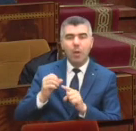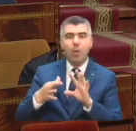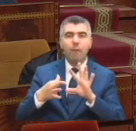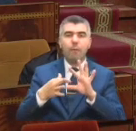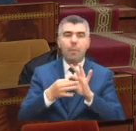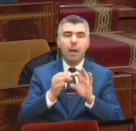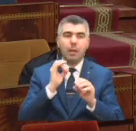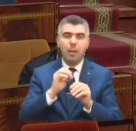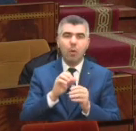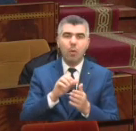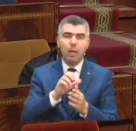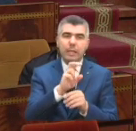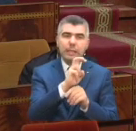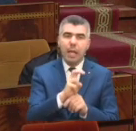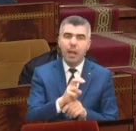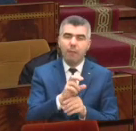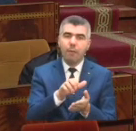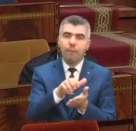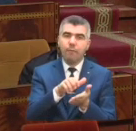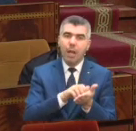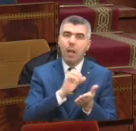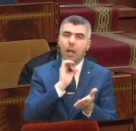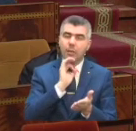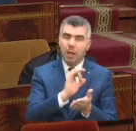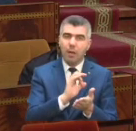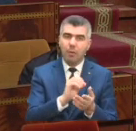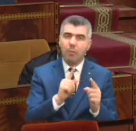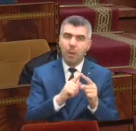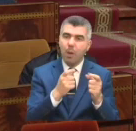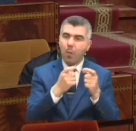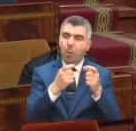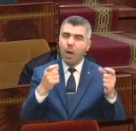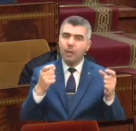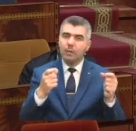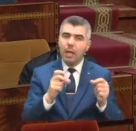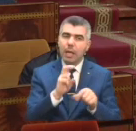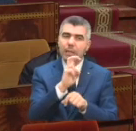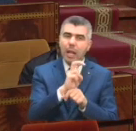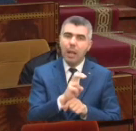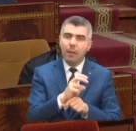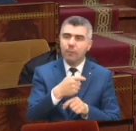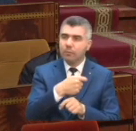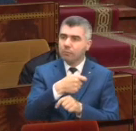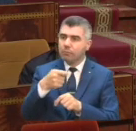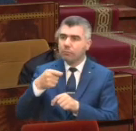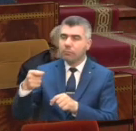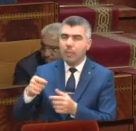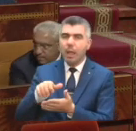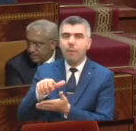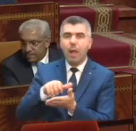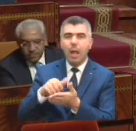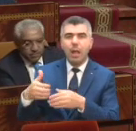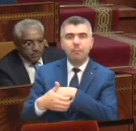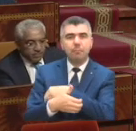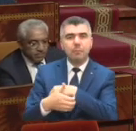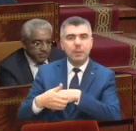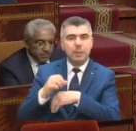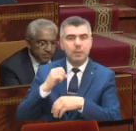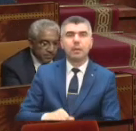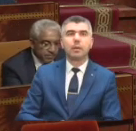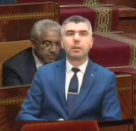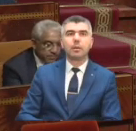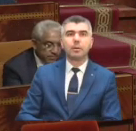غادي تعطي فرصه انها توسع من القروض اللي غتعطي للفلاحين الصغار والمتوسطين،